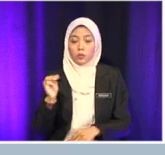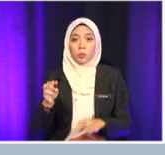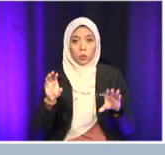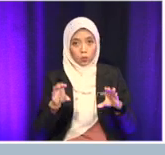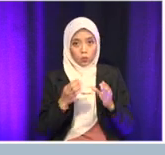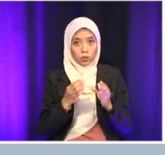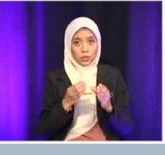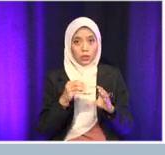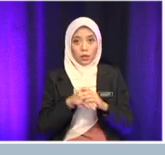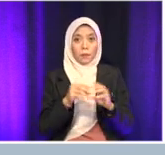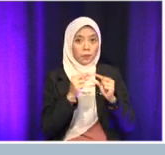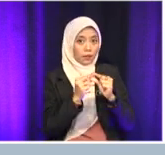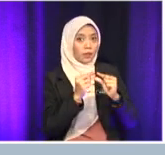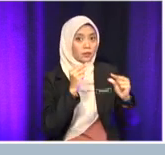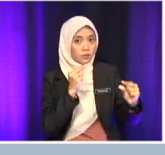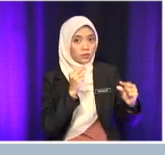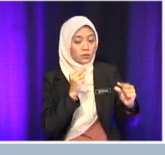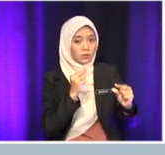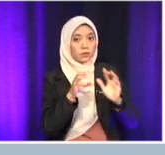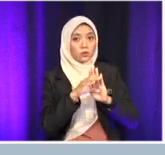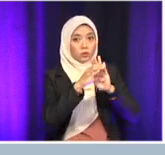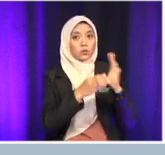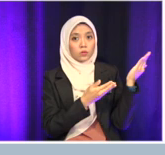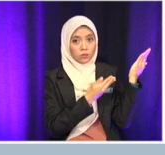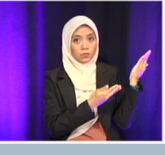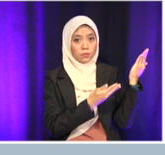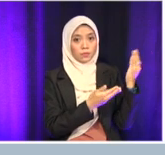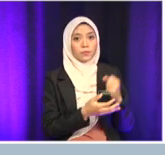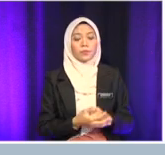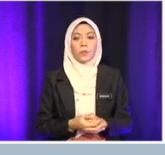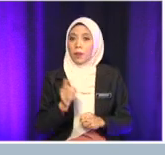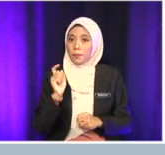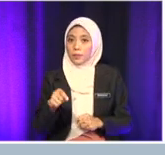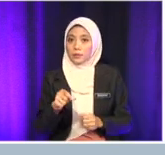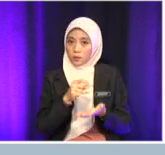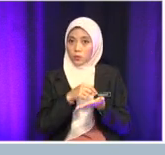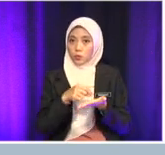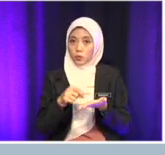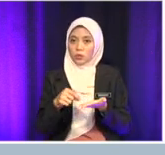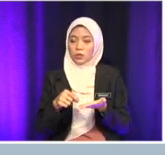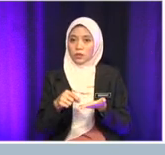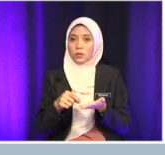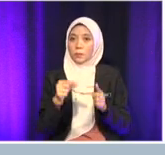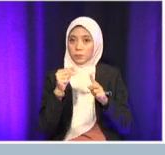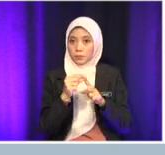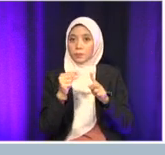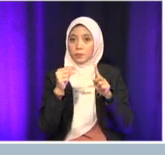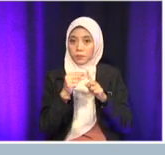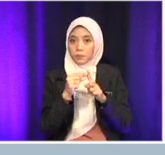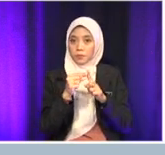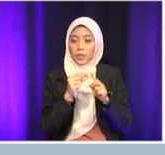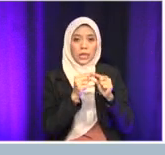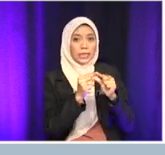itu pada nunggu Limo x = 5 murid-murid kena tulis perkataan garis ah yang ini tak boleh